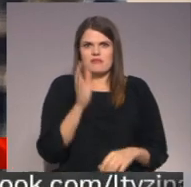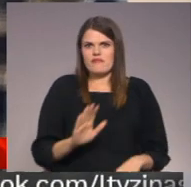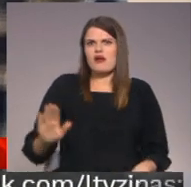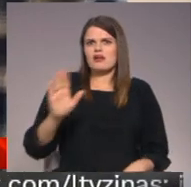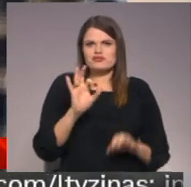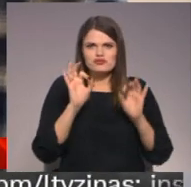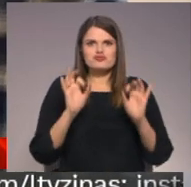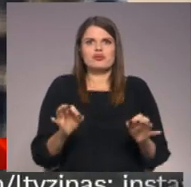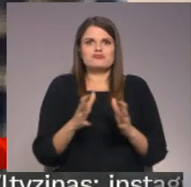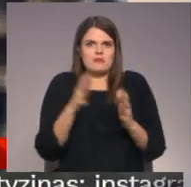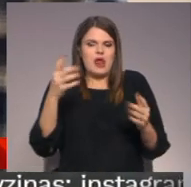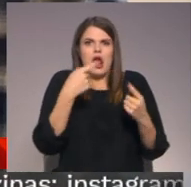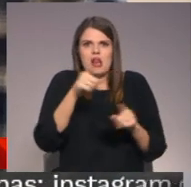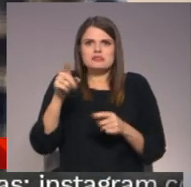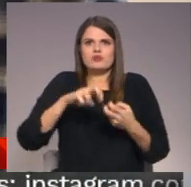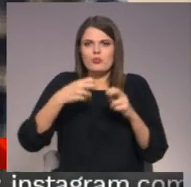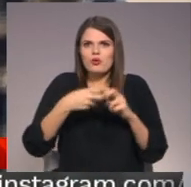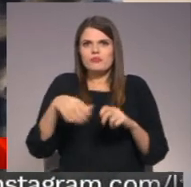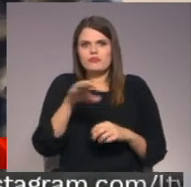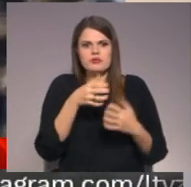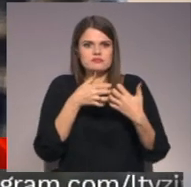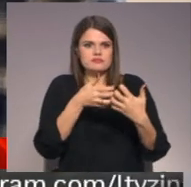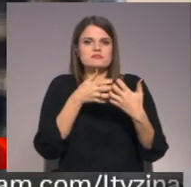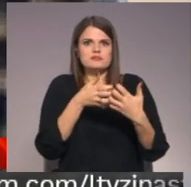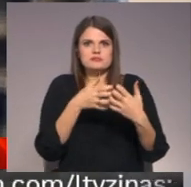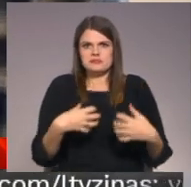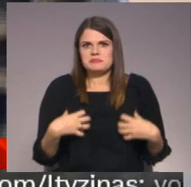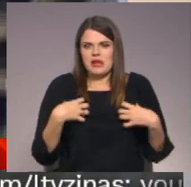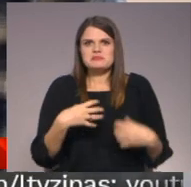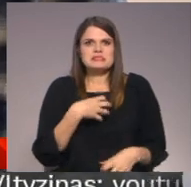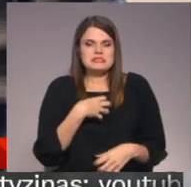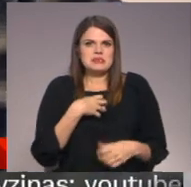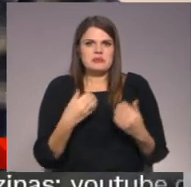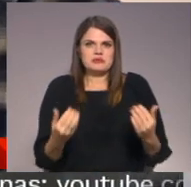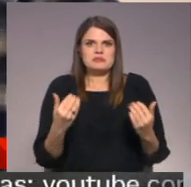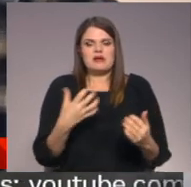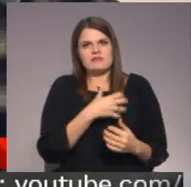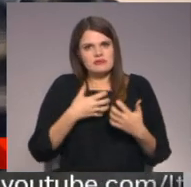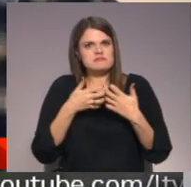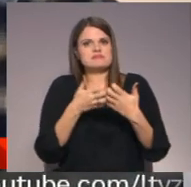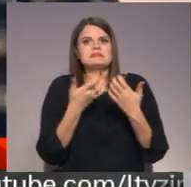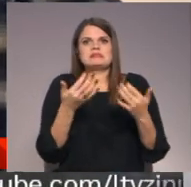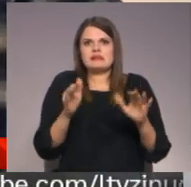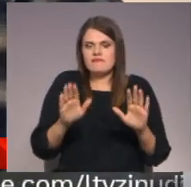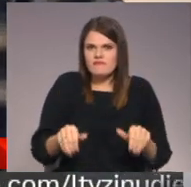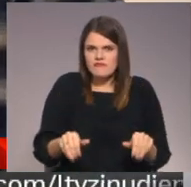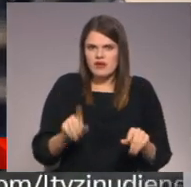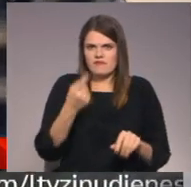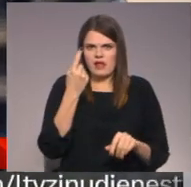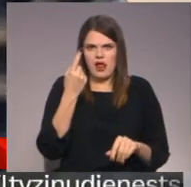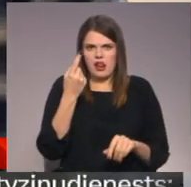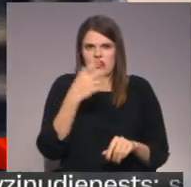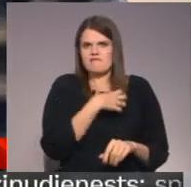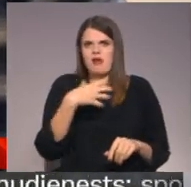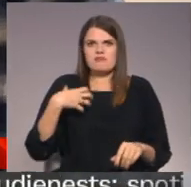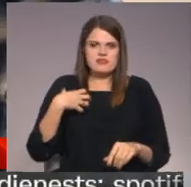ir tiešām lielākas problēmas un mēs cīnāmies ar šo briesmīgo slimību, kas mums ir jāuzvar ar visiem spēkiem, bet tajā pašā